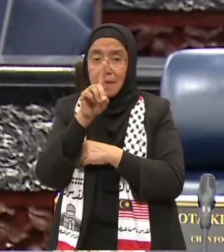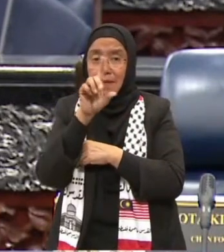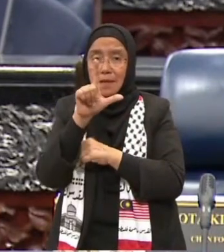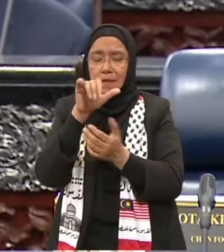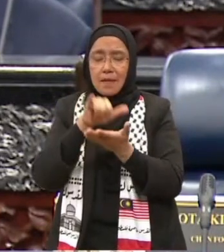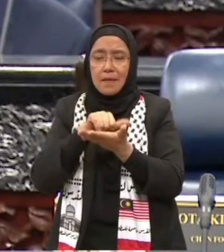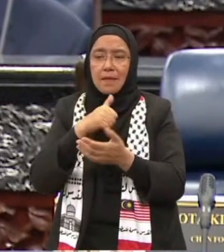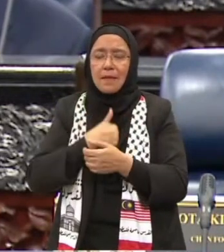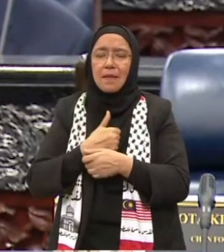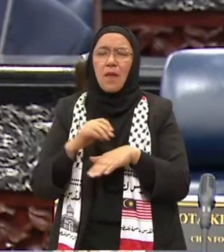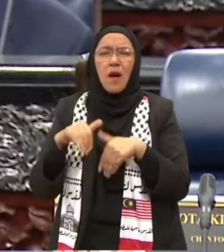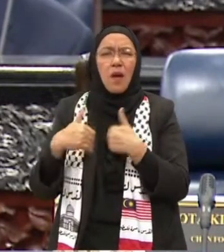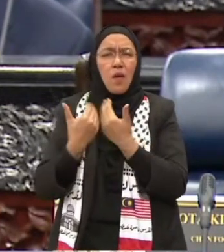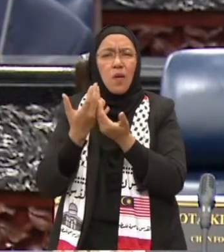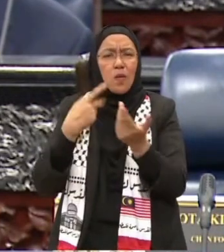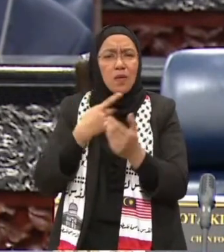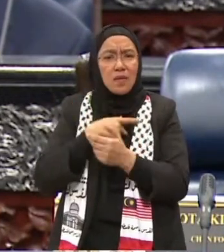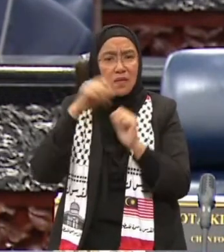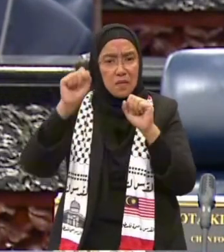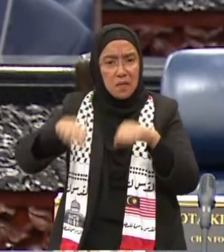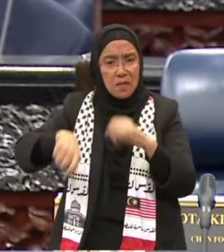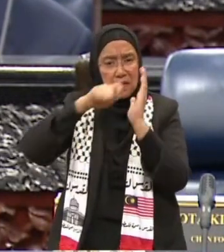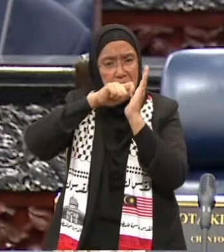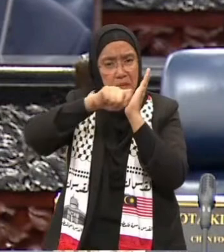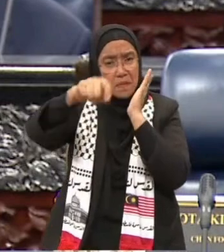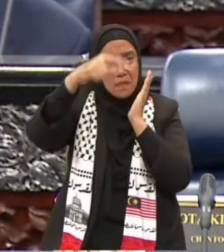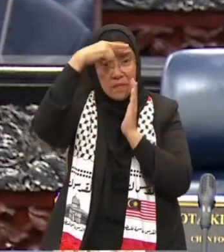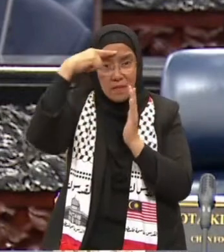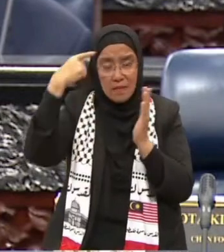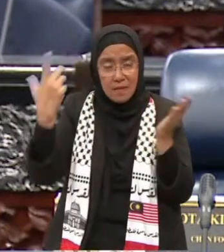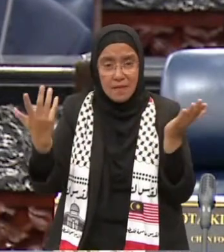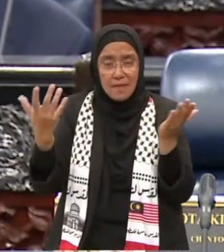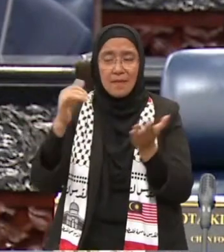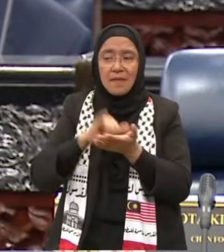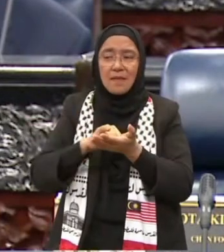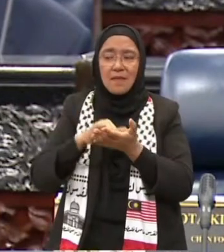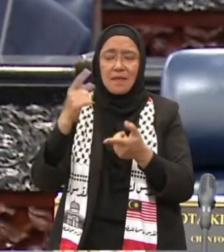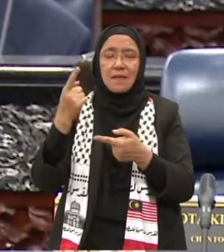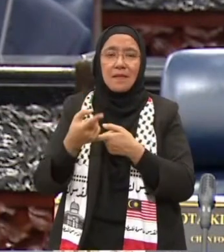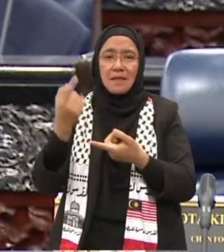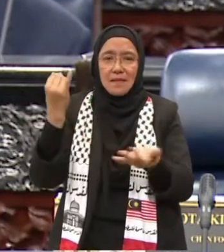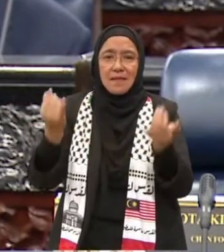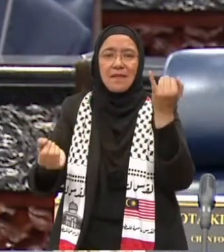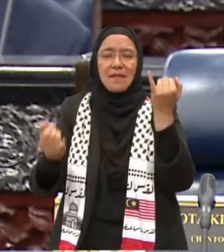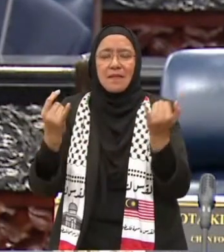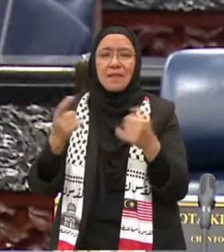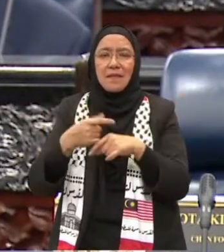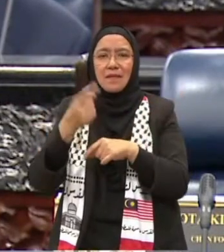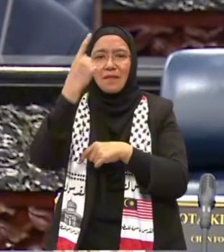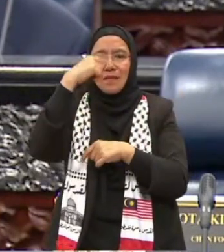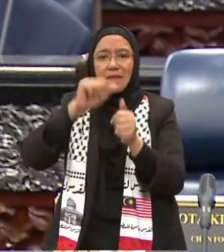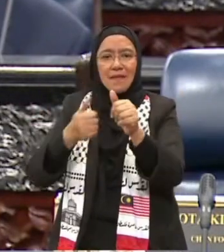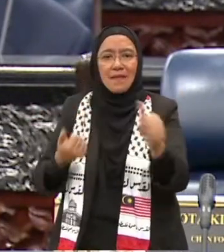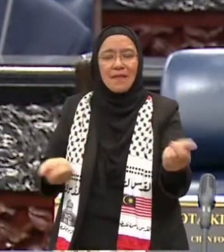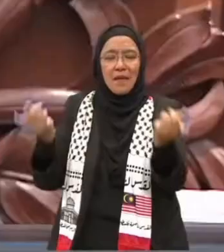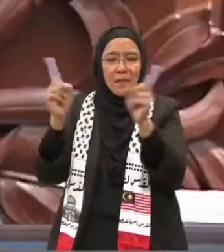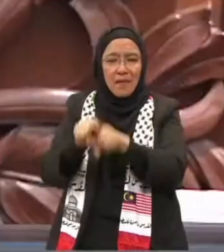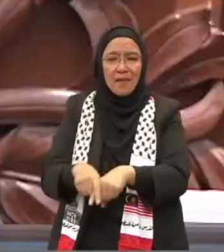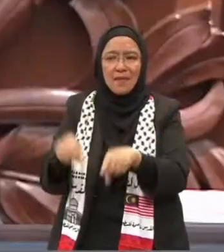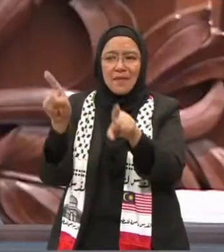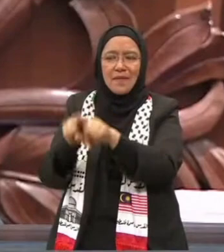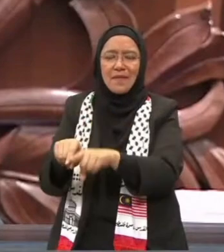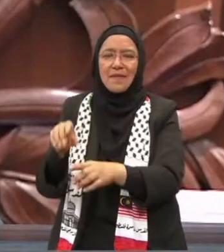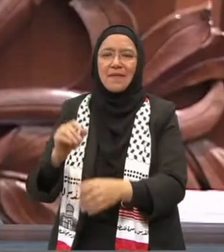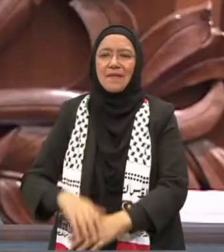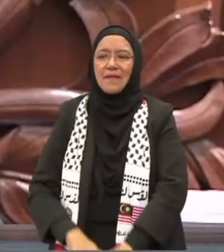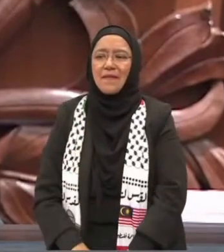kita utamakanlah untuk memastikan perkara ini daripada terus berulang dan berulang. Terima kasih Puan Yang di-Pertua. Kuantan.